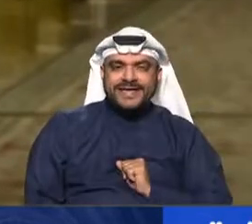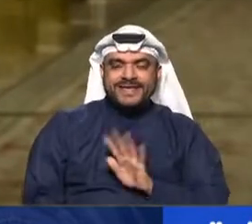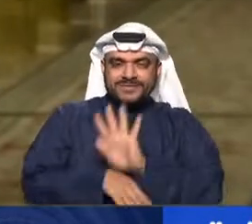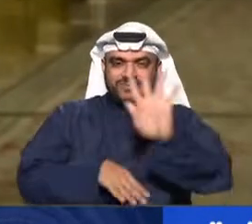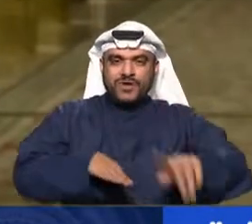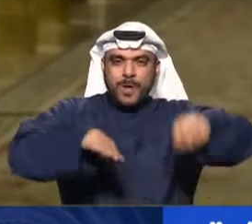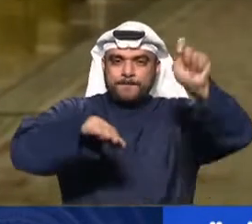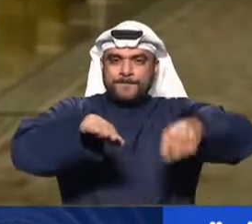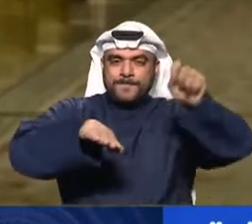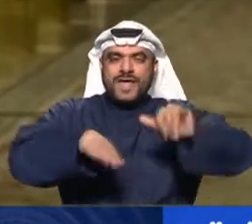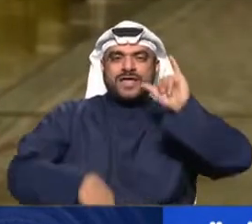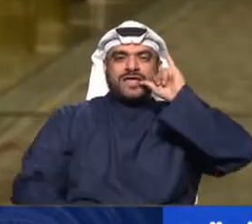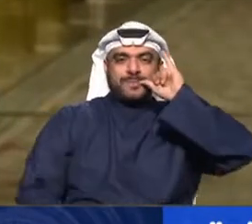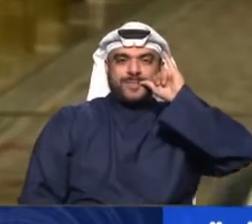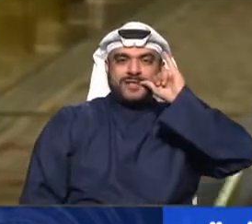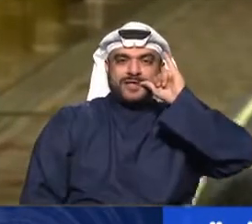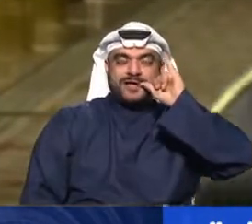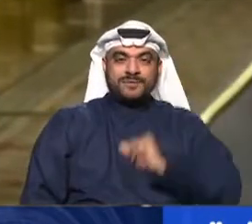المملكة المتحدة